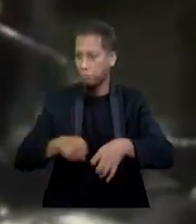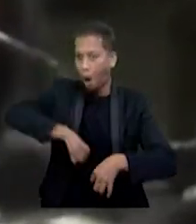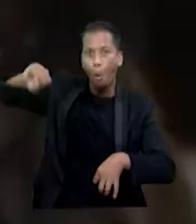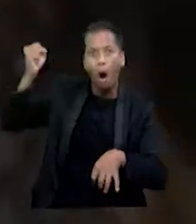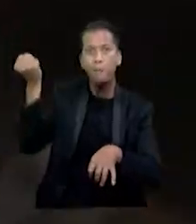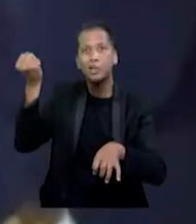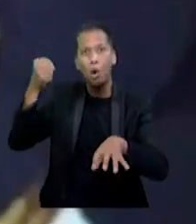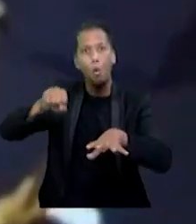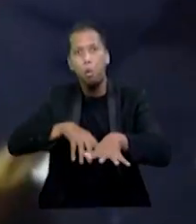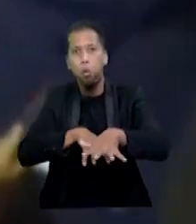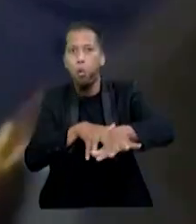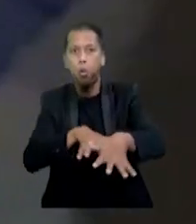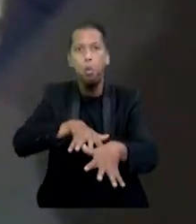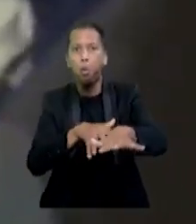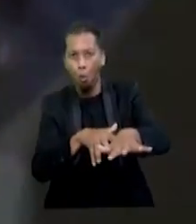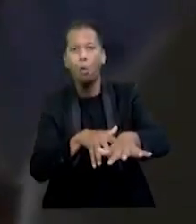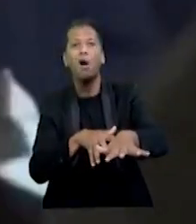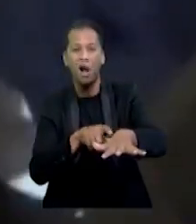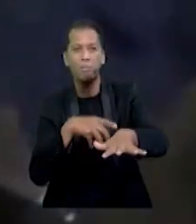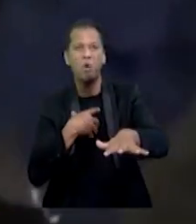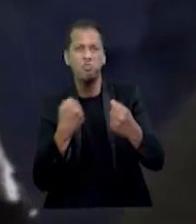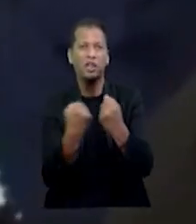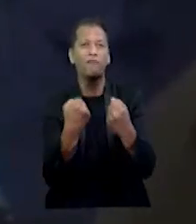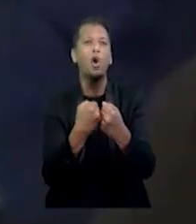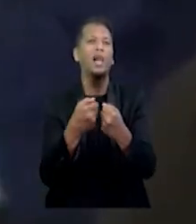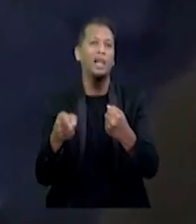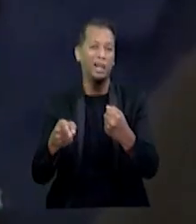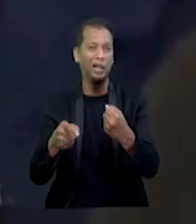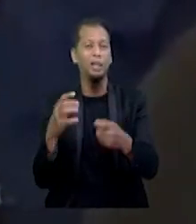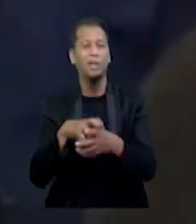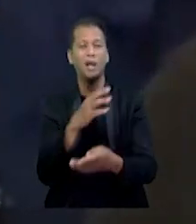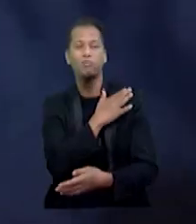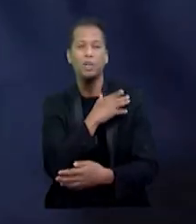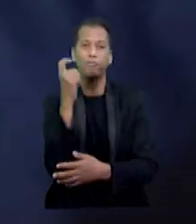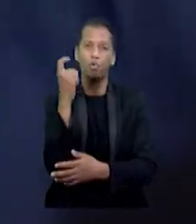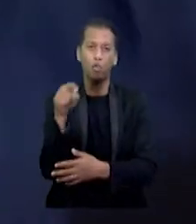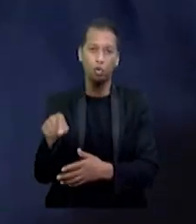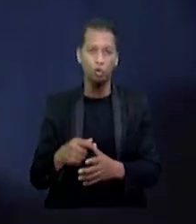tajam juga geng motor melakukan aksi tawuran di Kabupaten Bogor